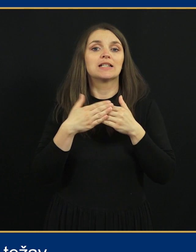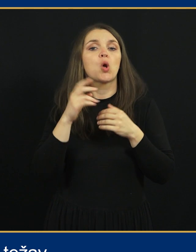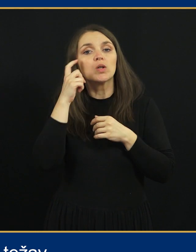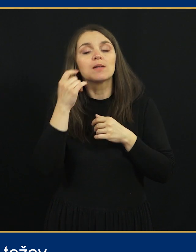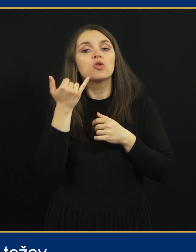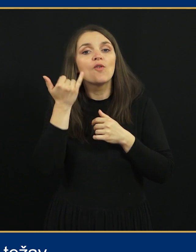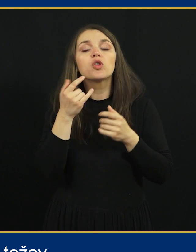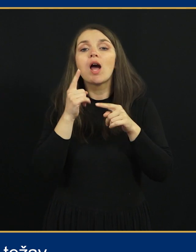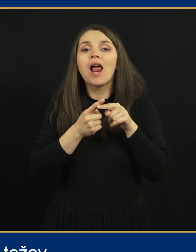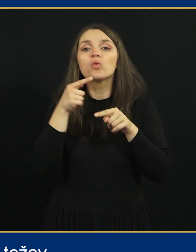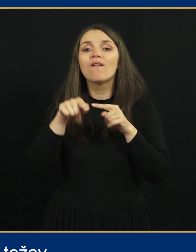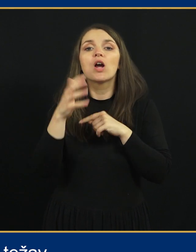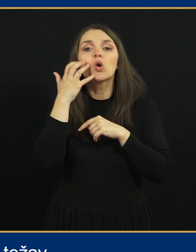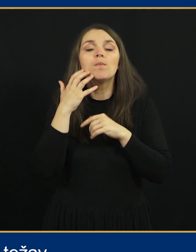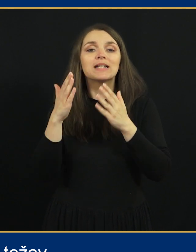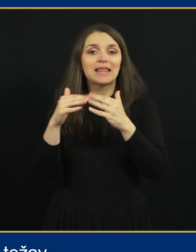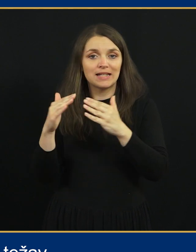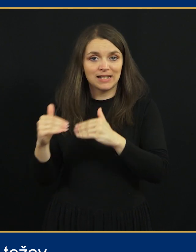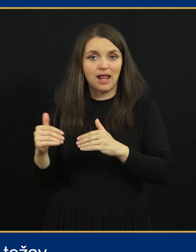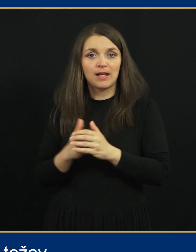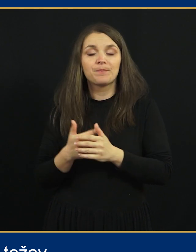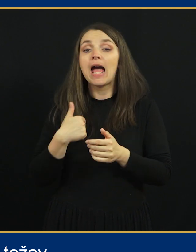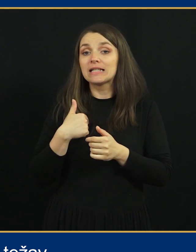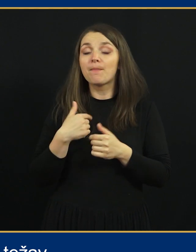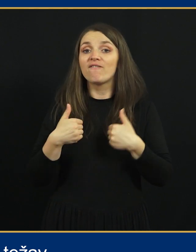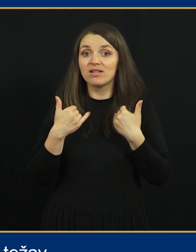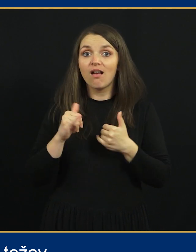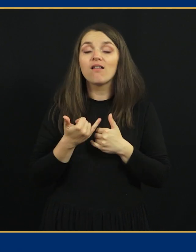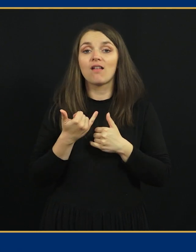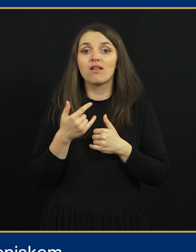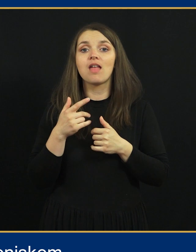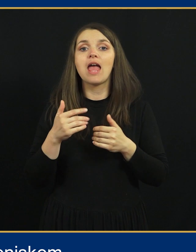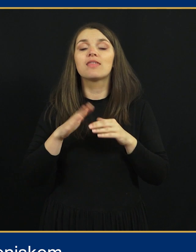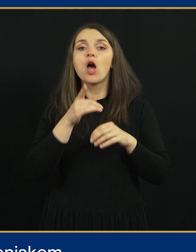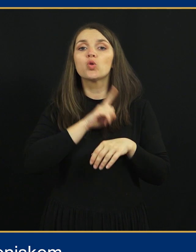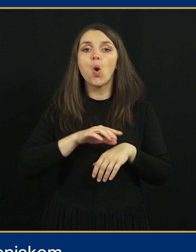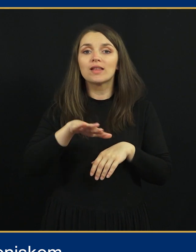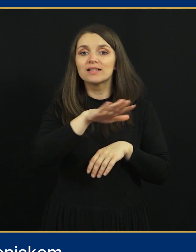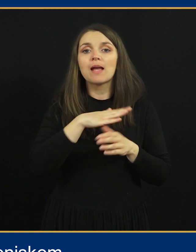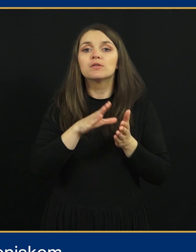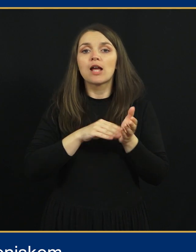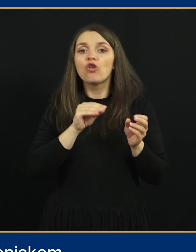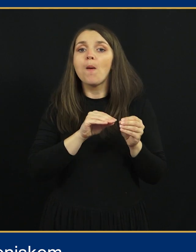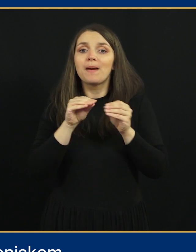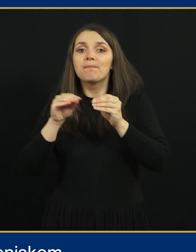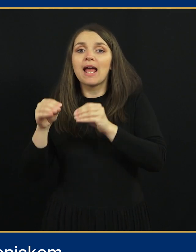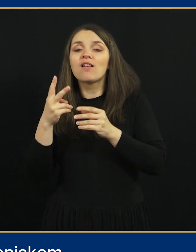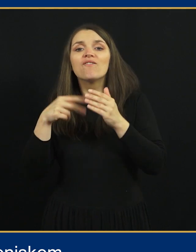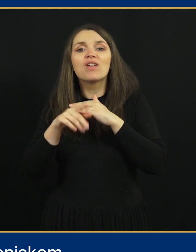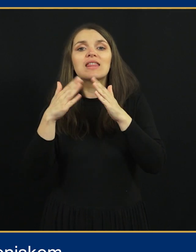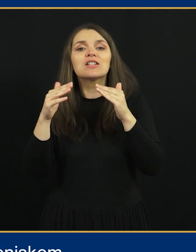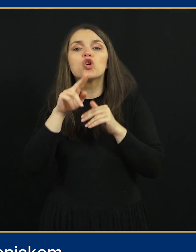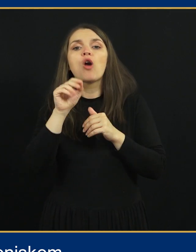težav je z oskrbo z vodo ravno v romskih naseljih. Sem pa vesela, da se je na Dolenjskem